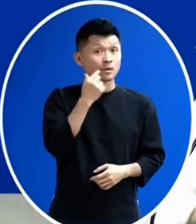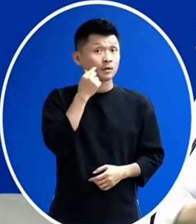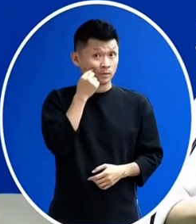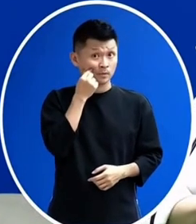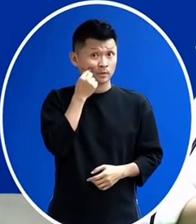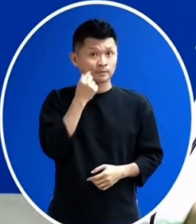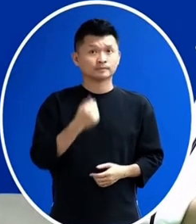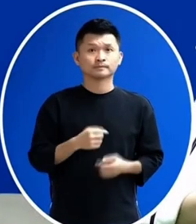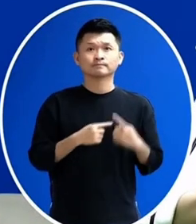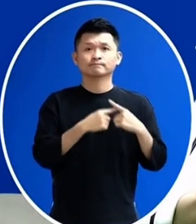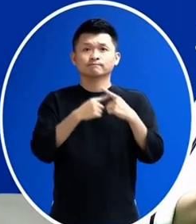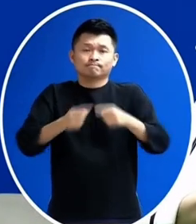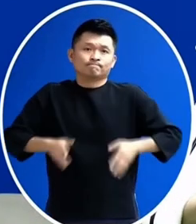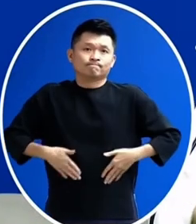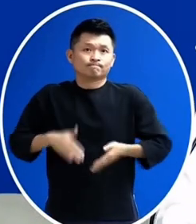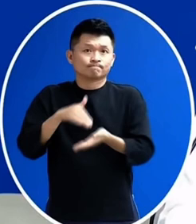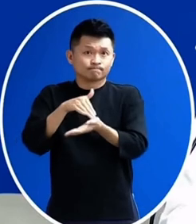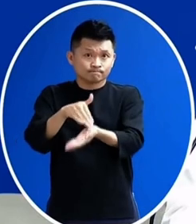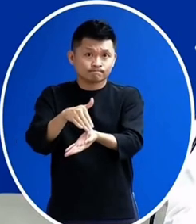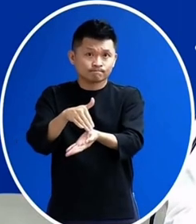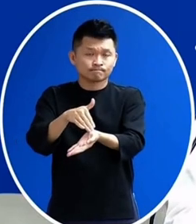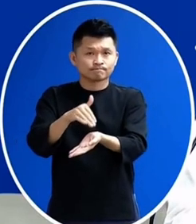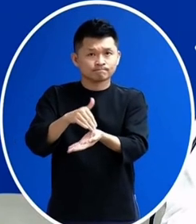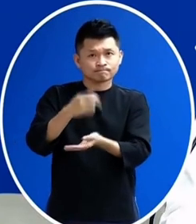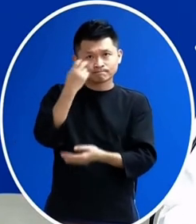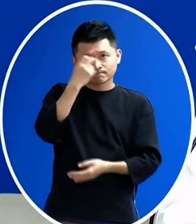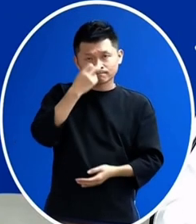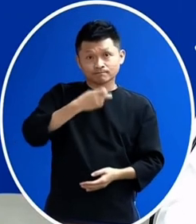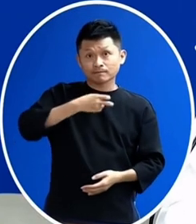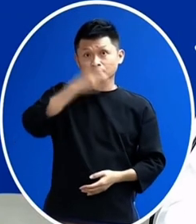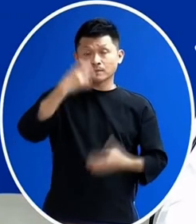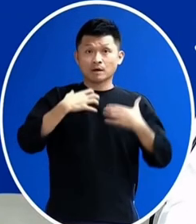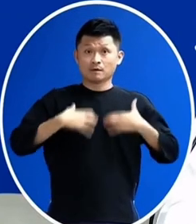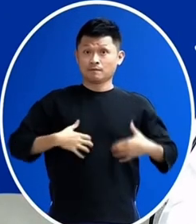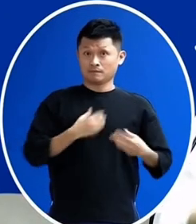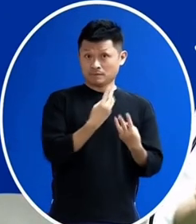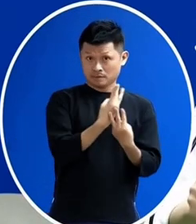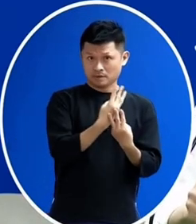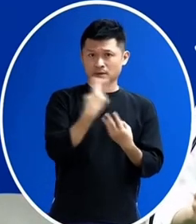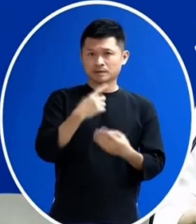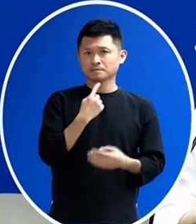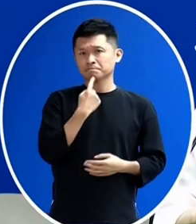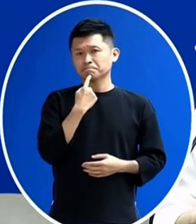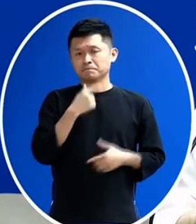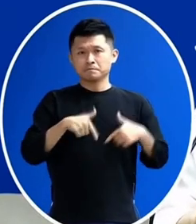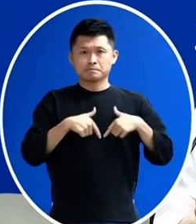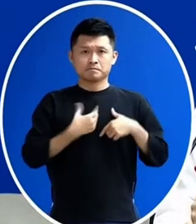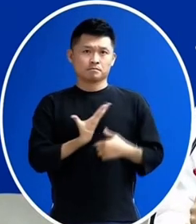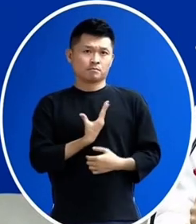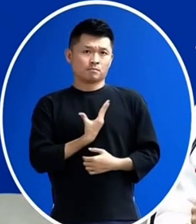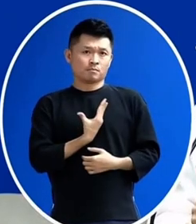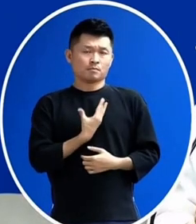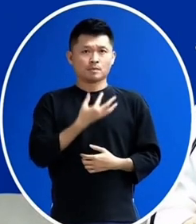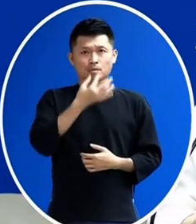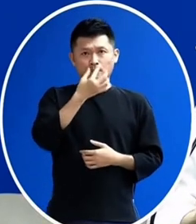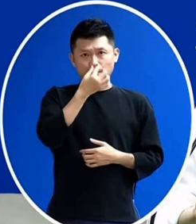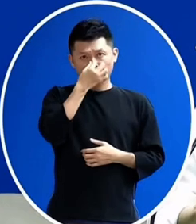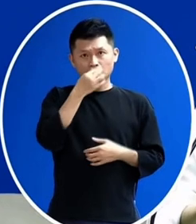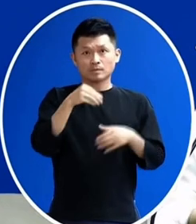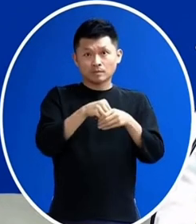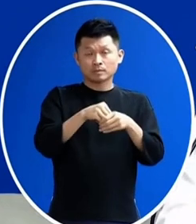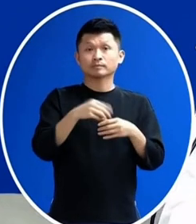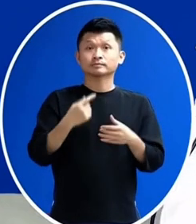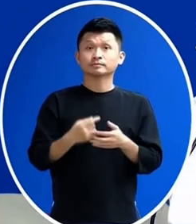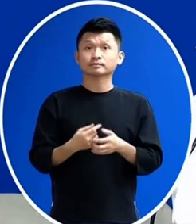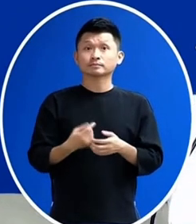症状前往急诊，在急诊这边有检查发现有肺炎，也有疑似心肌梗塞，也做了新冠的快